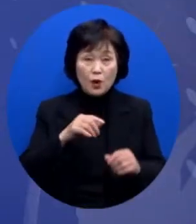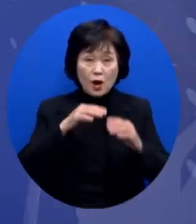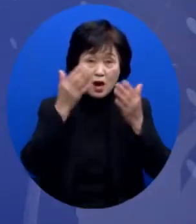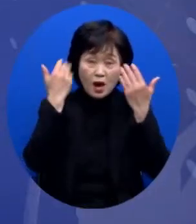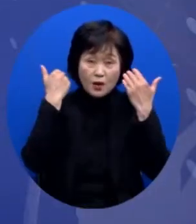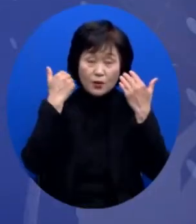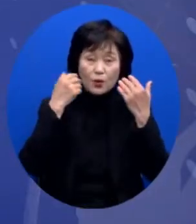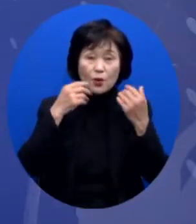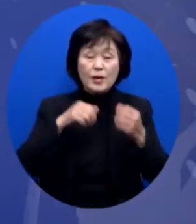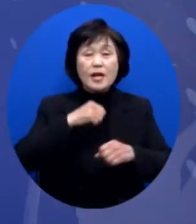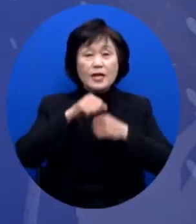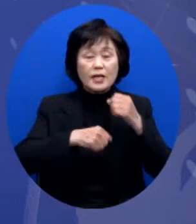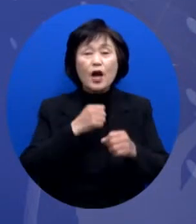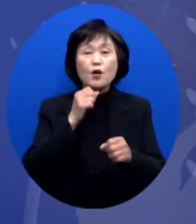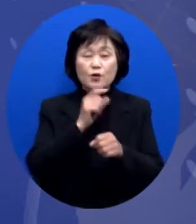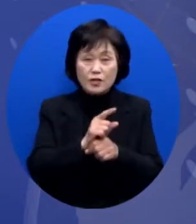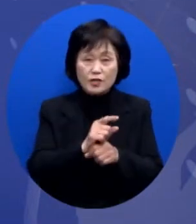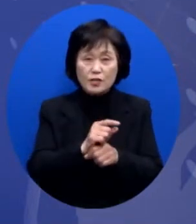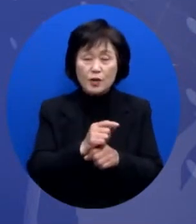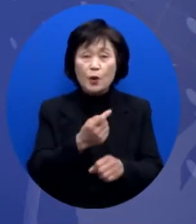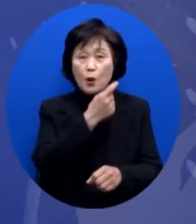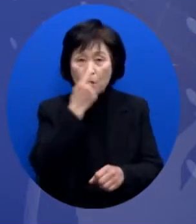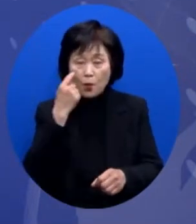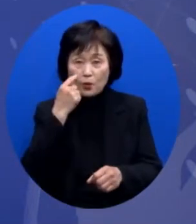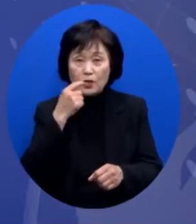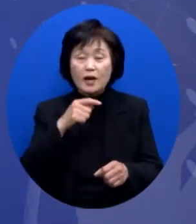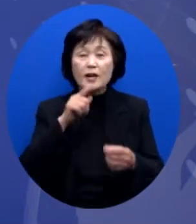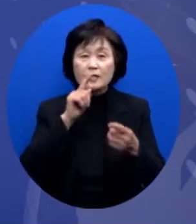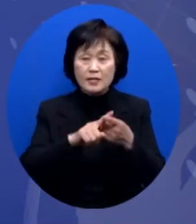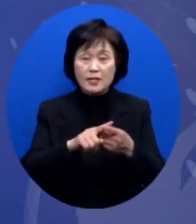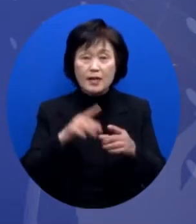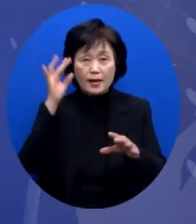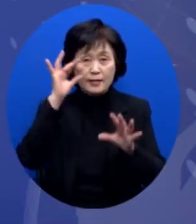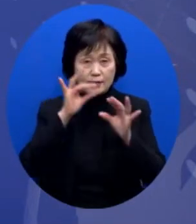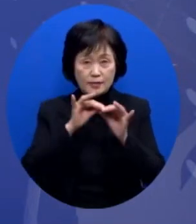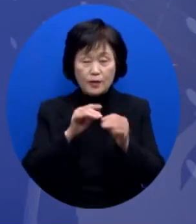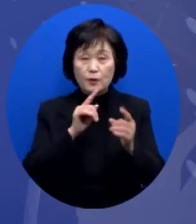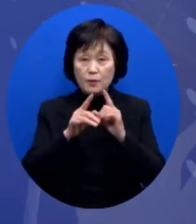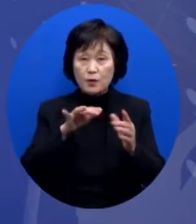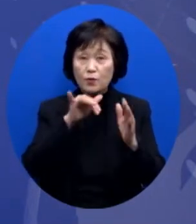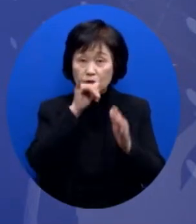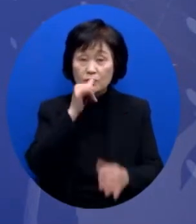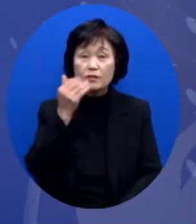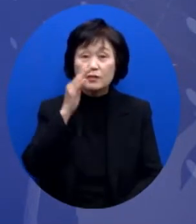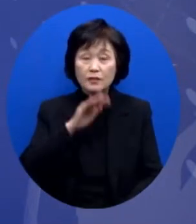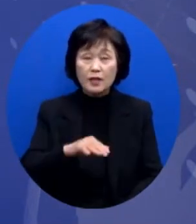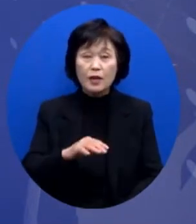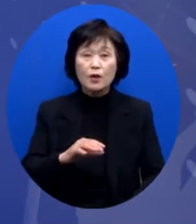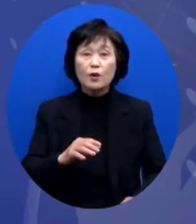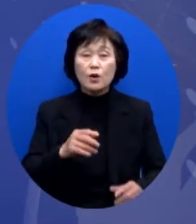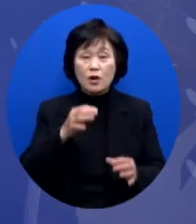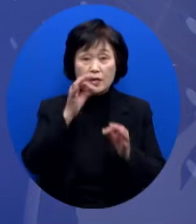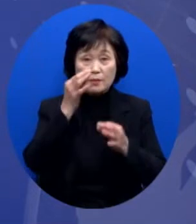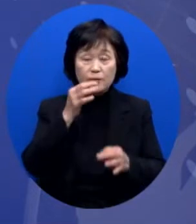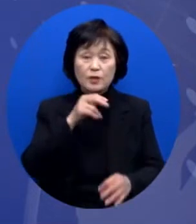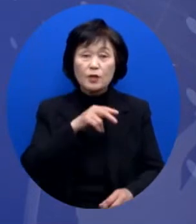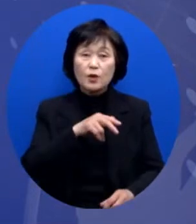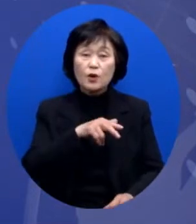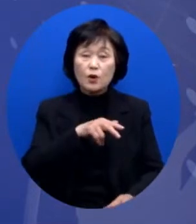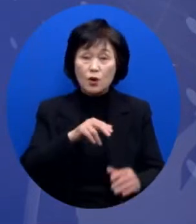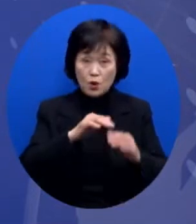사학 자율성을 확대한다는 의견에 찬성한다 고 밝혔는데요 지난달 23일 국민의 힘 김기연 원내대표는